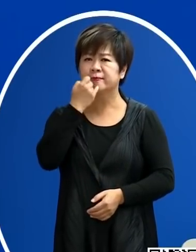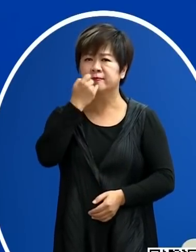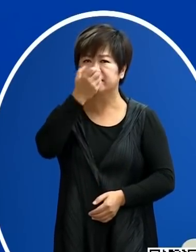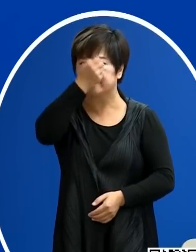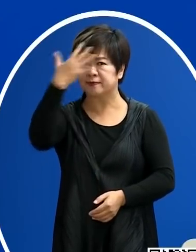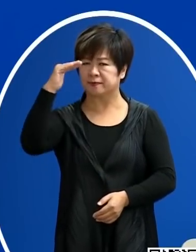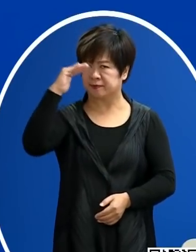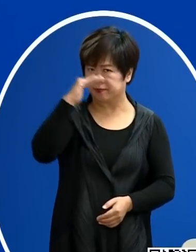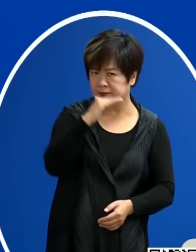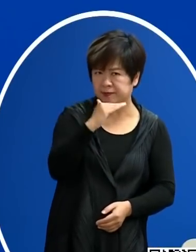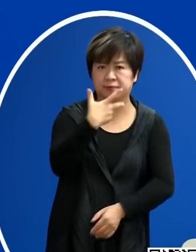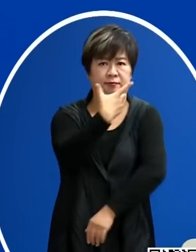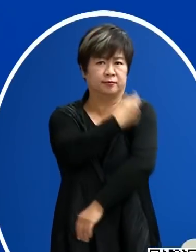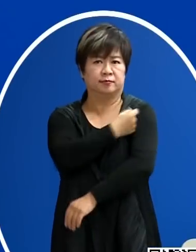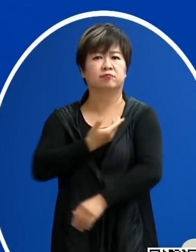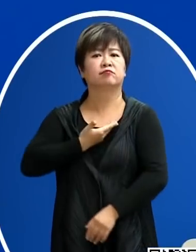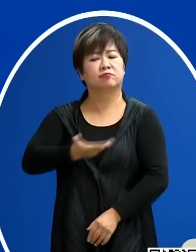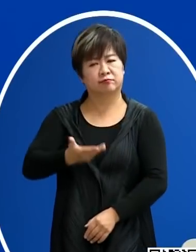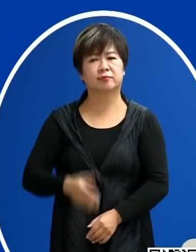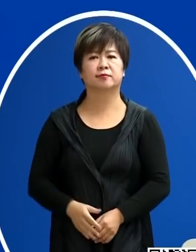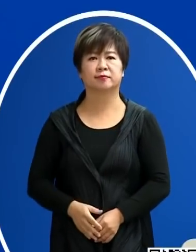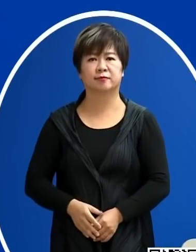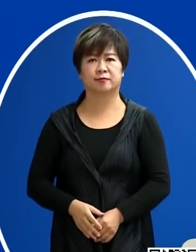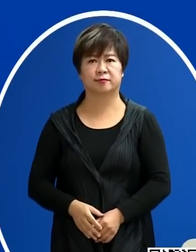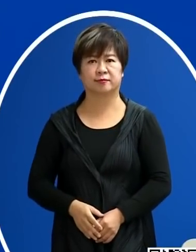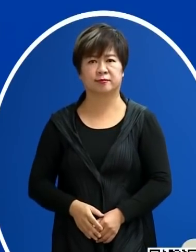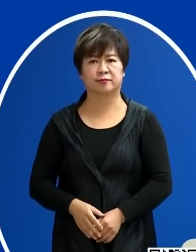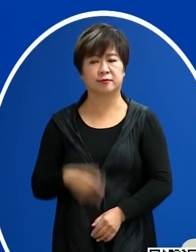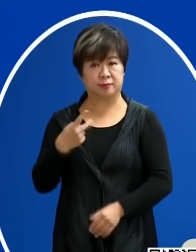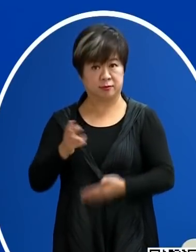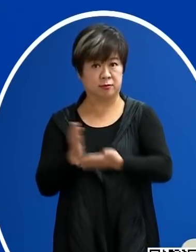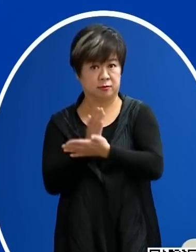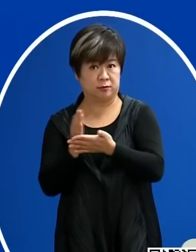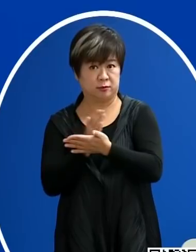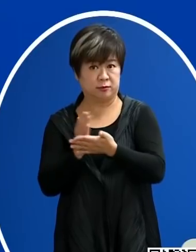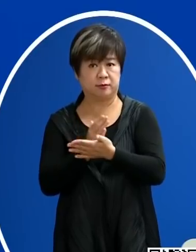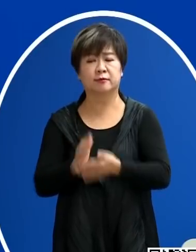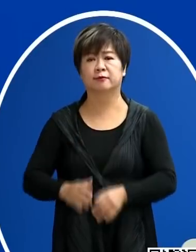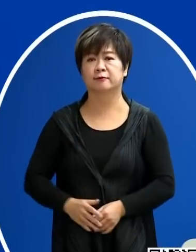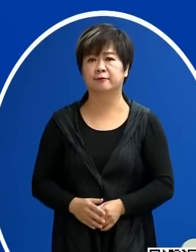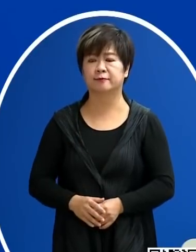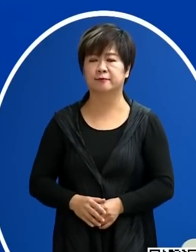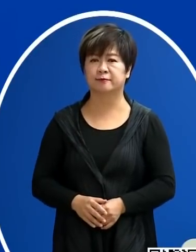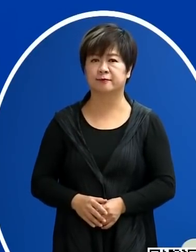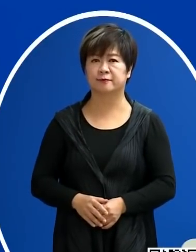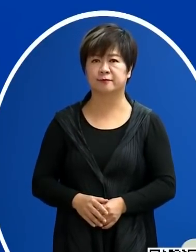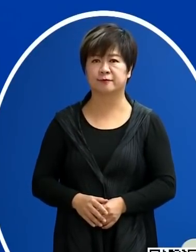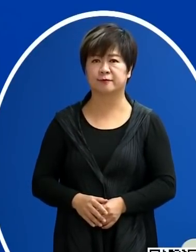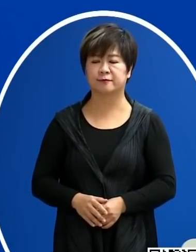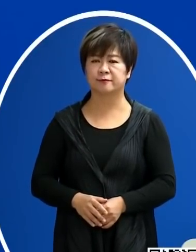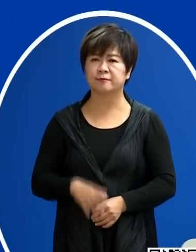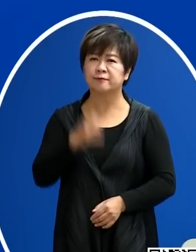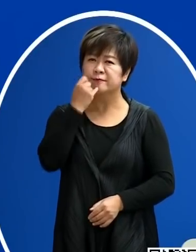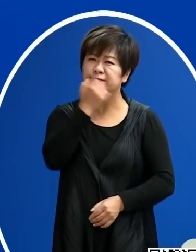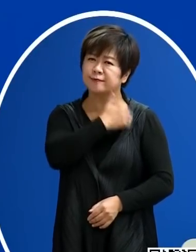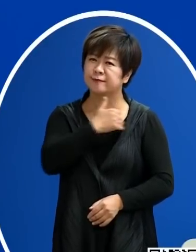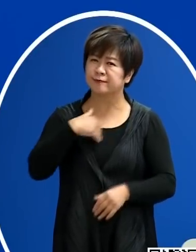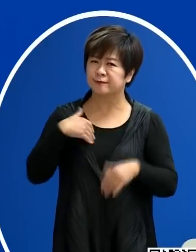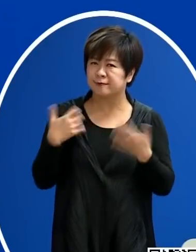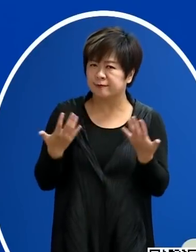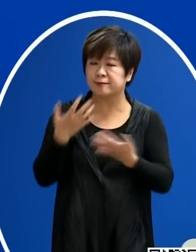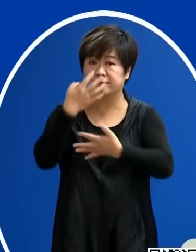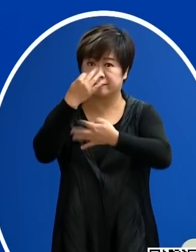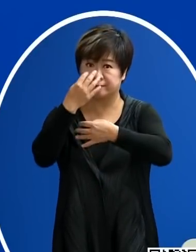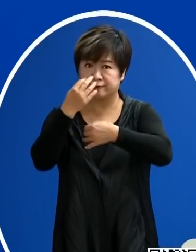在这个部分还会再做一些评估。那至于它的可能的施打的